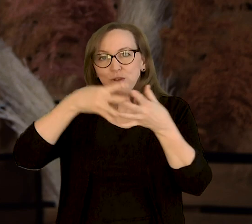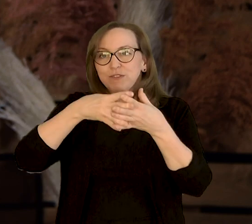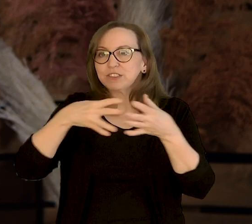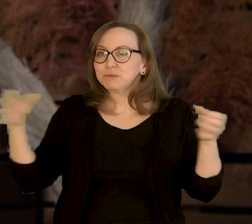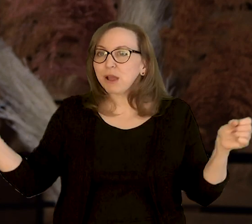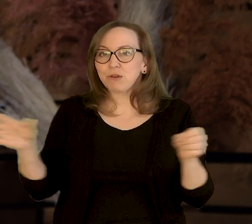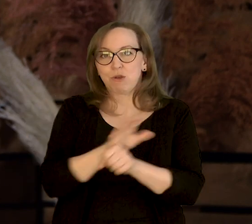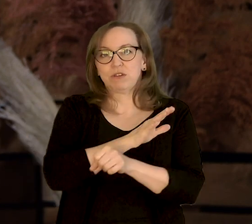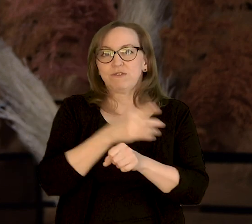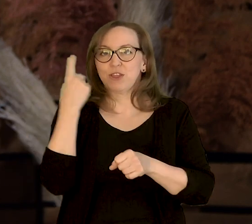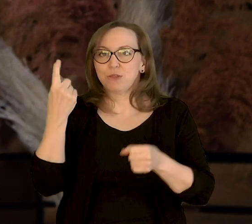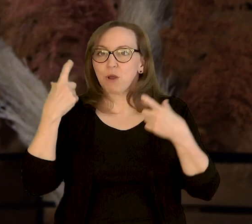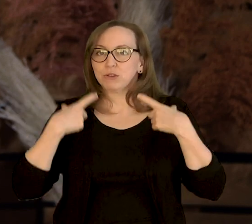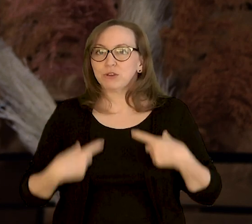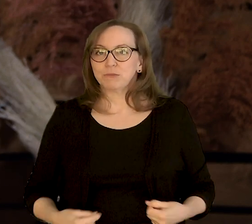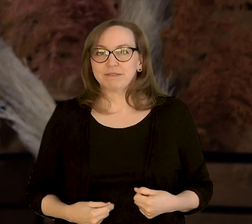różnych okresach.